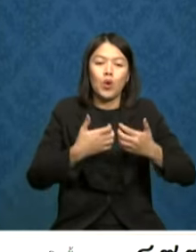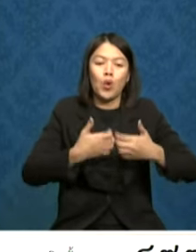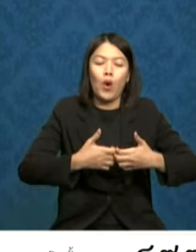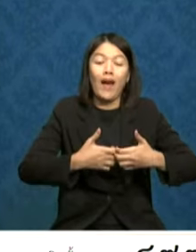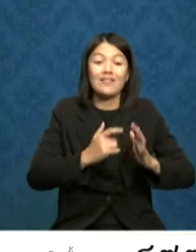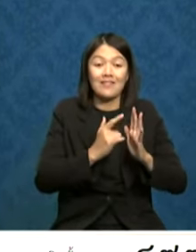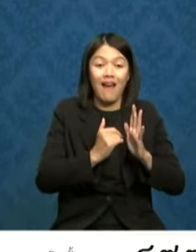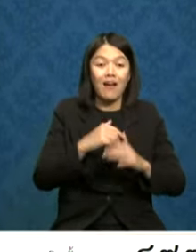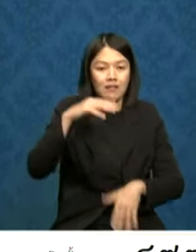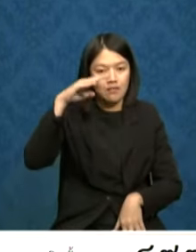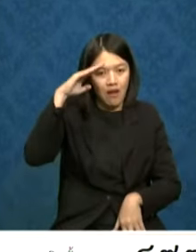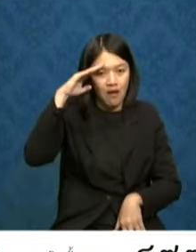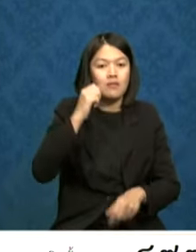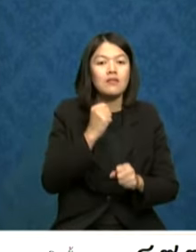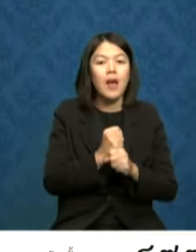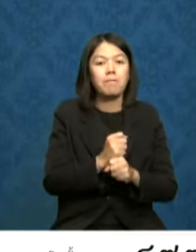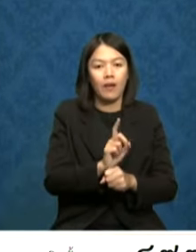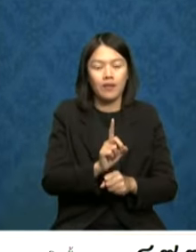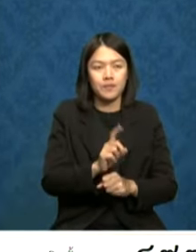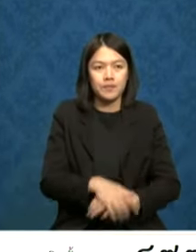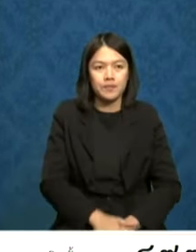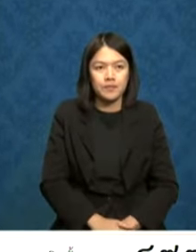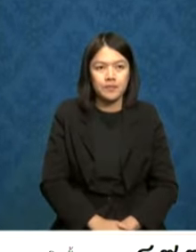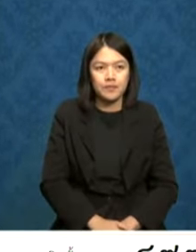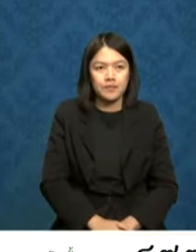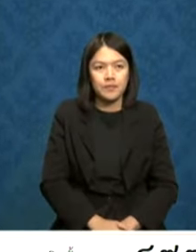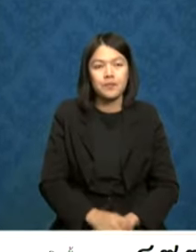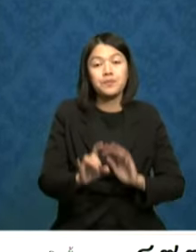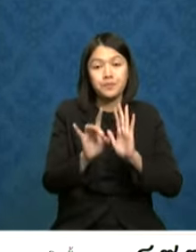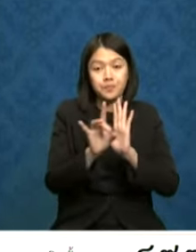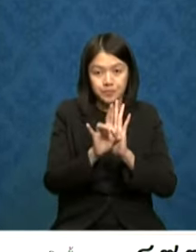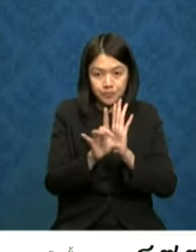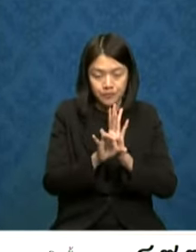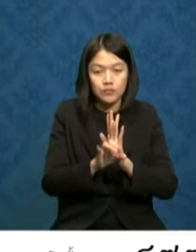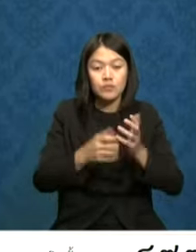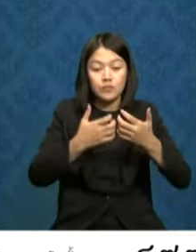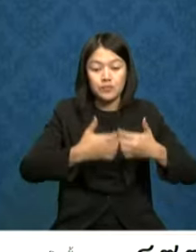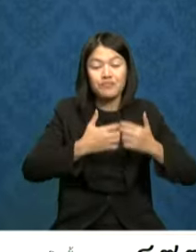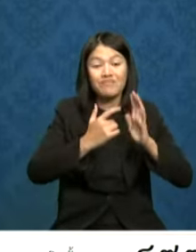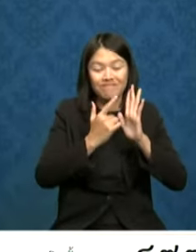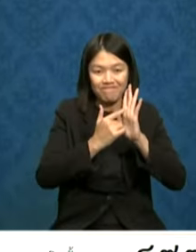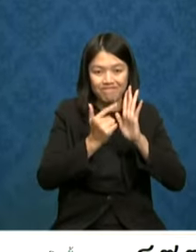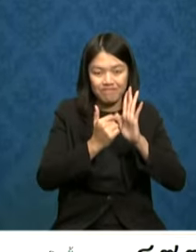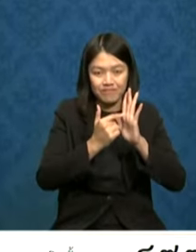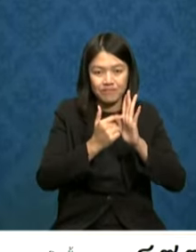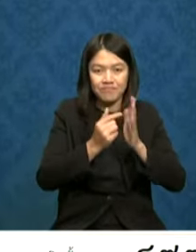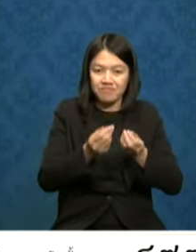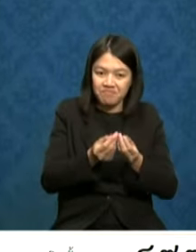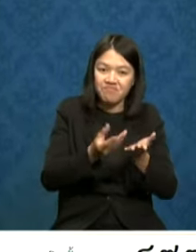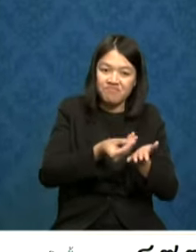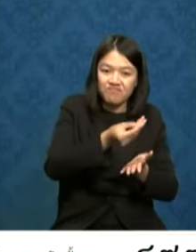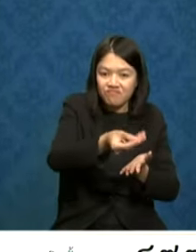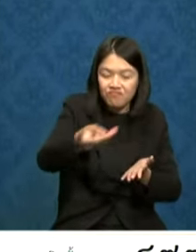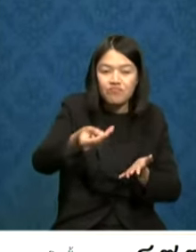ทหารนะครับเ่อดำเนินการอย่างไรนะครับแล้วก็ประเด็นสุดท้ายนะครับสำหรับโรงงานผลิตยานะครับการแจกจ่ายยาให้กับ